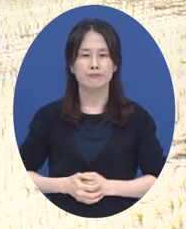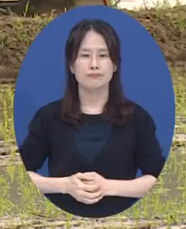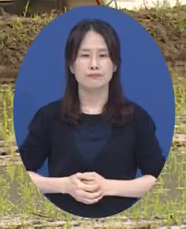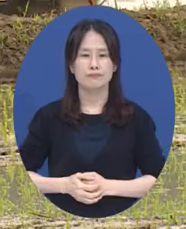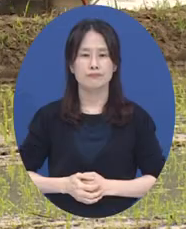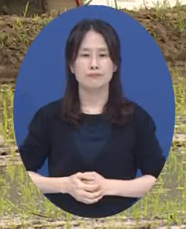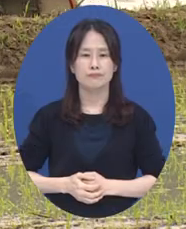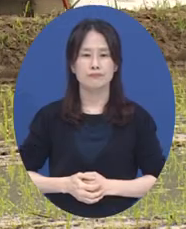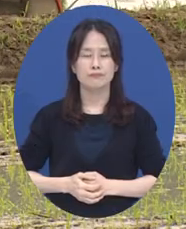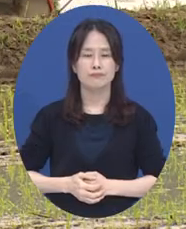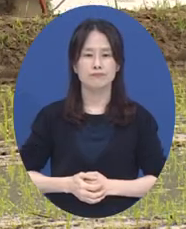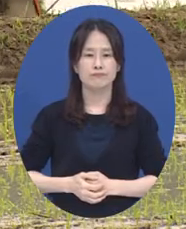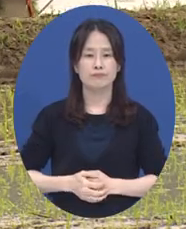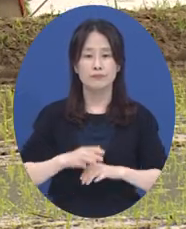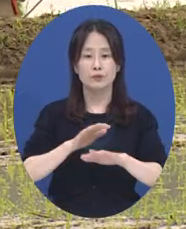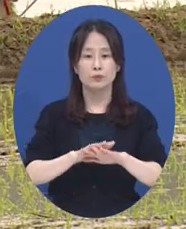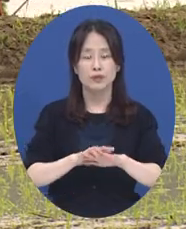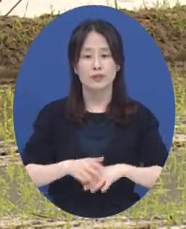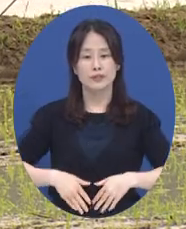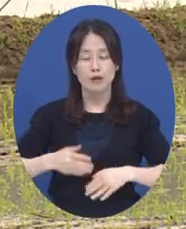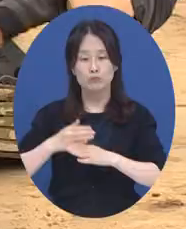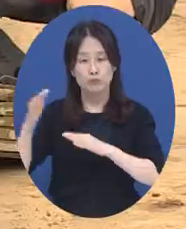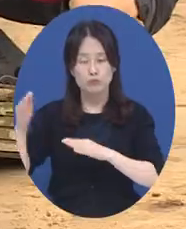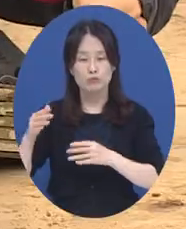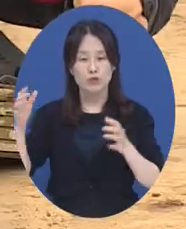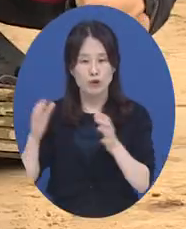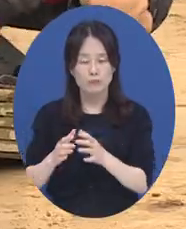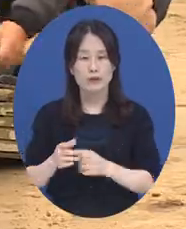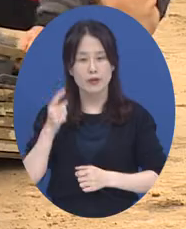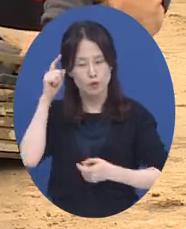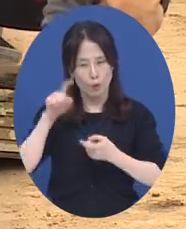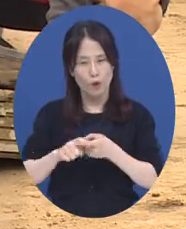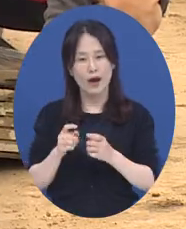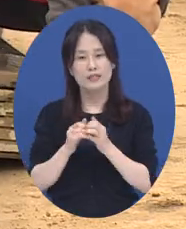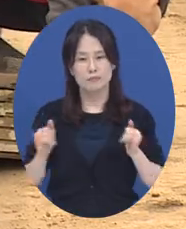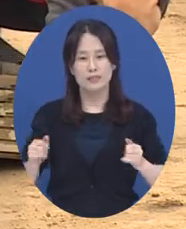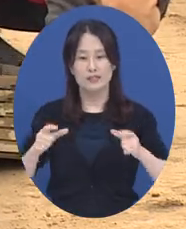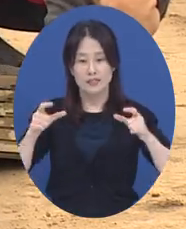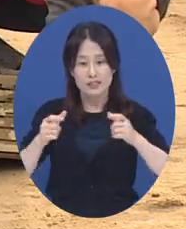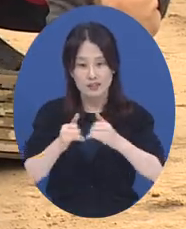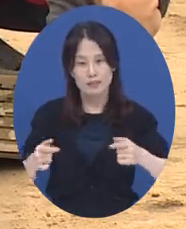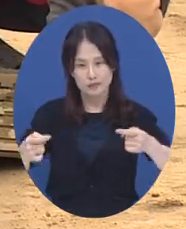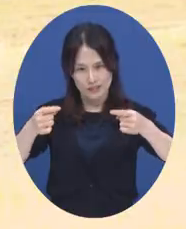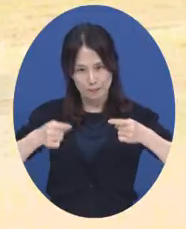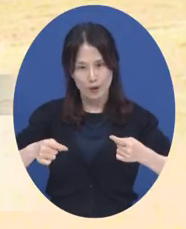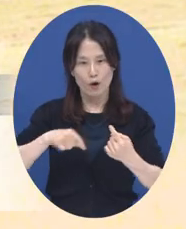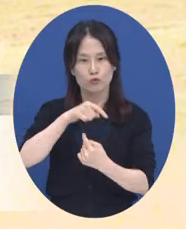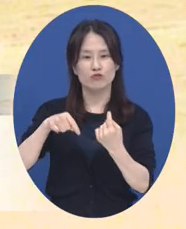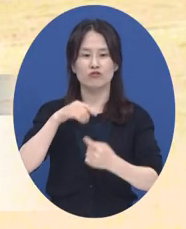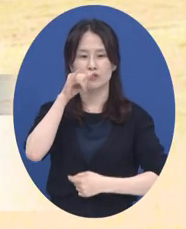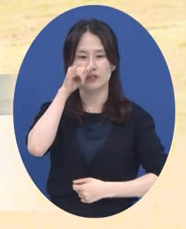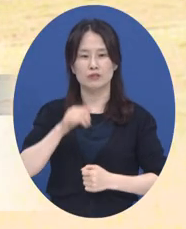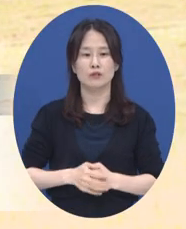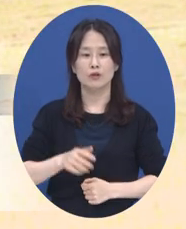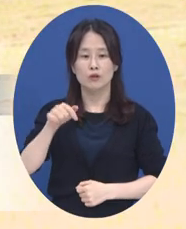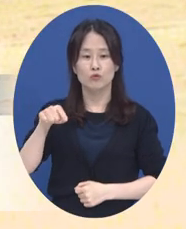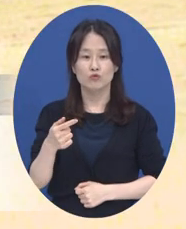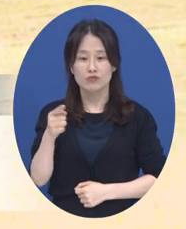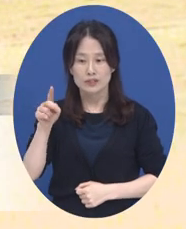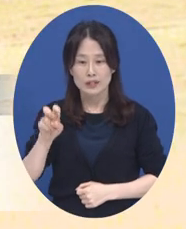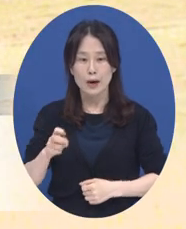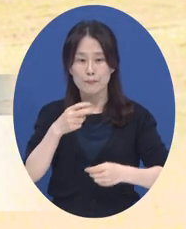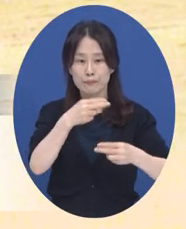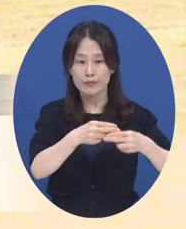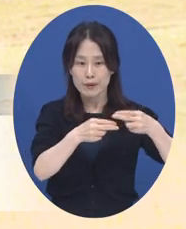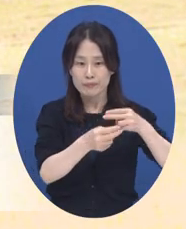생각보다 동장은 남북 협력 에 관심 있는 지역 주민들도 참여해 운영됩니다 훈남 때문에 생기기 전에는